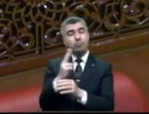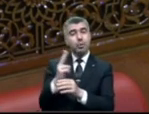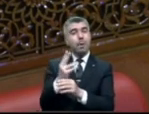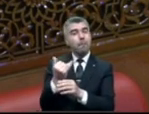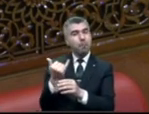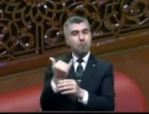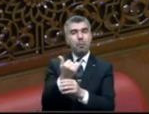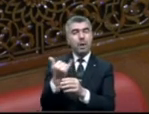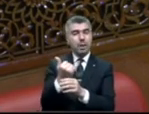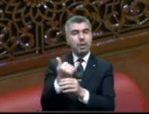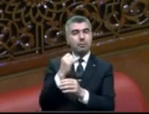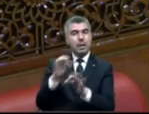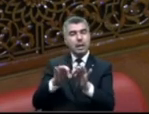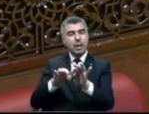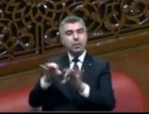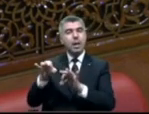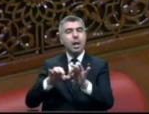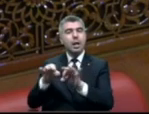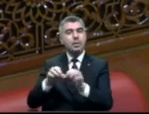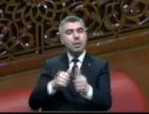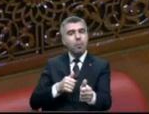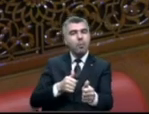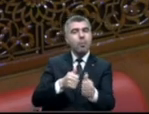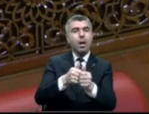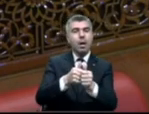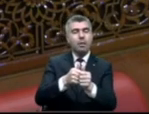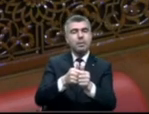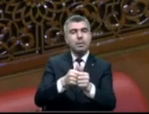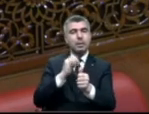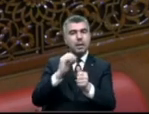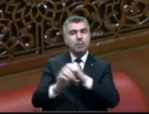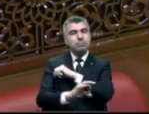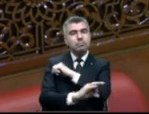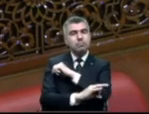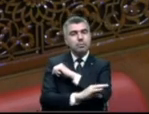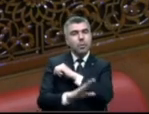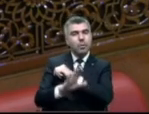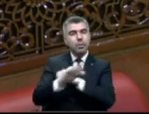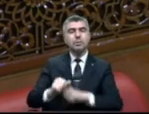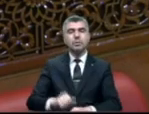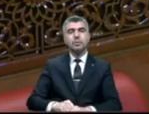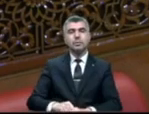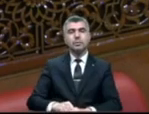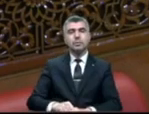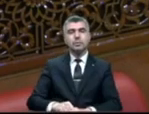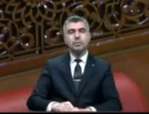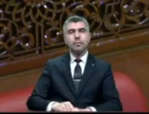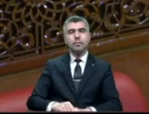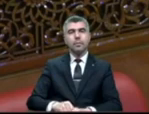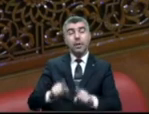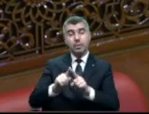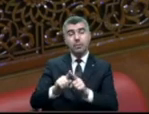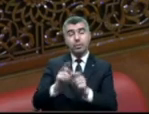الهامين المتمحورين حول الإجراءات المتخذة لمواكبة حركية اليد العاملة، ويعتبر